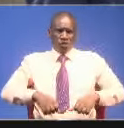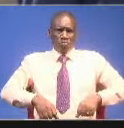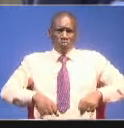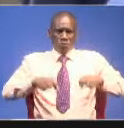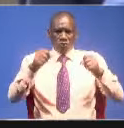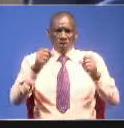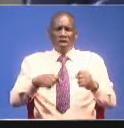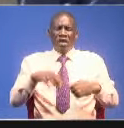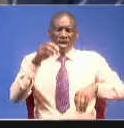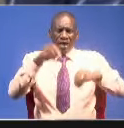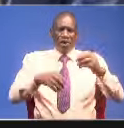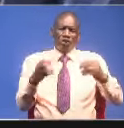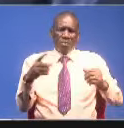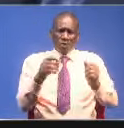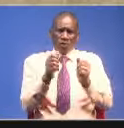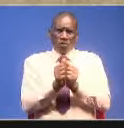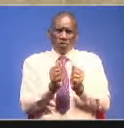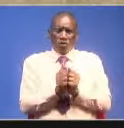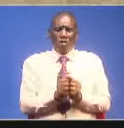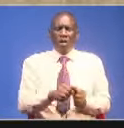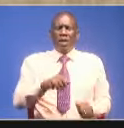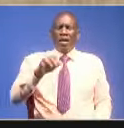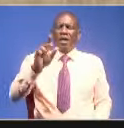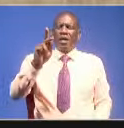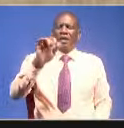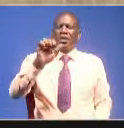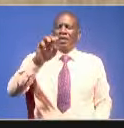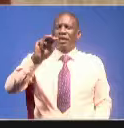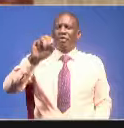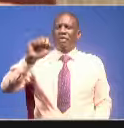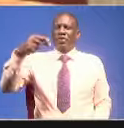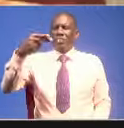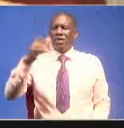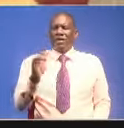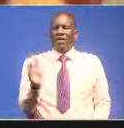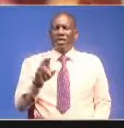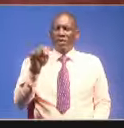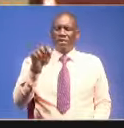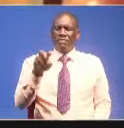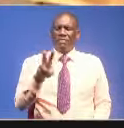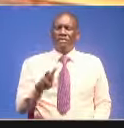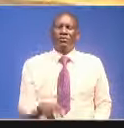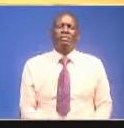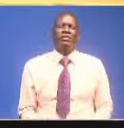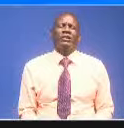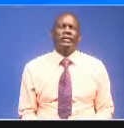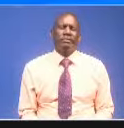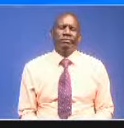mwezi Oktoba. Margaret Kimathi, NTV.